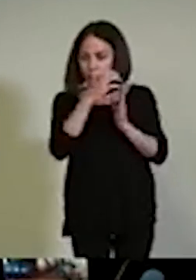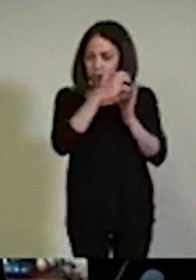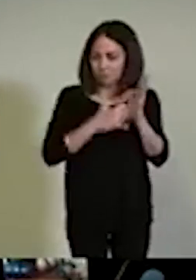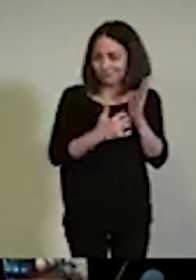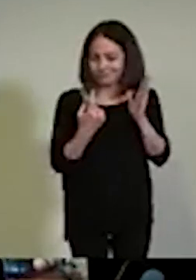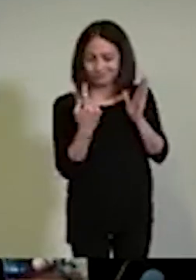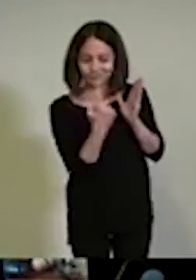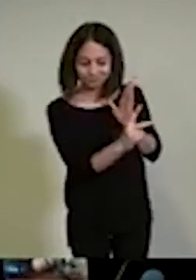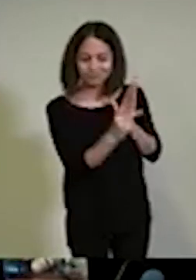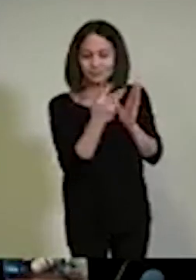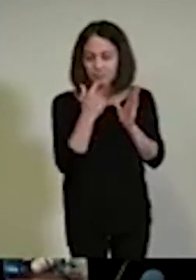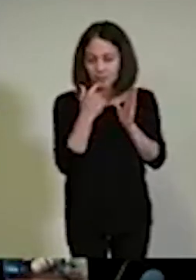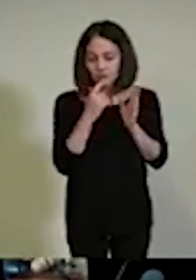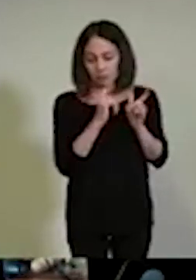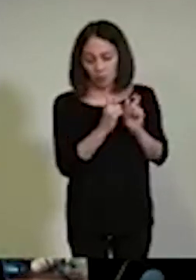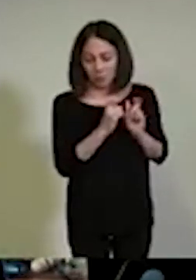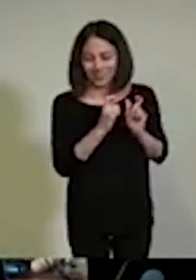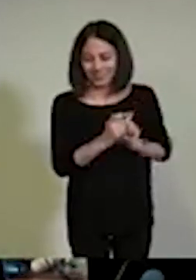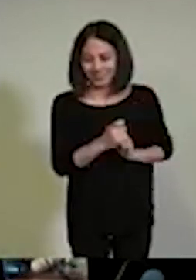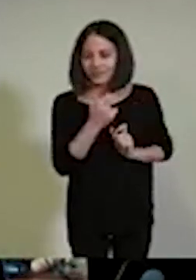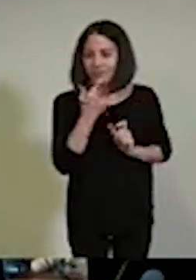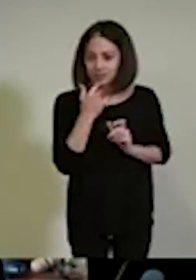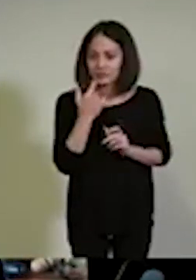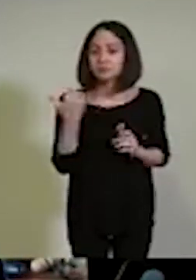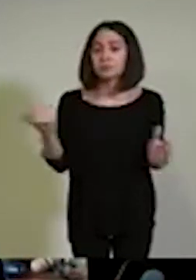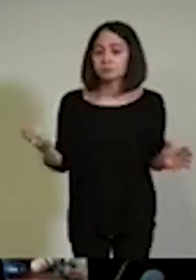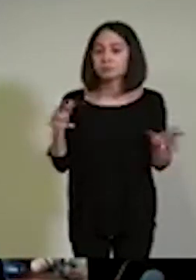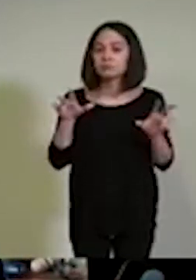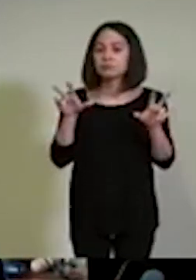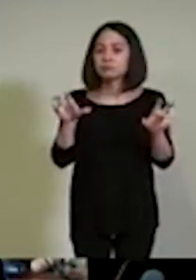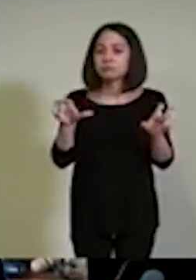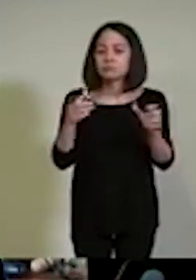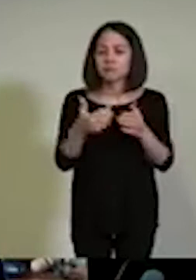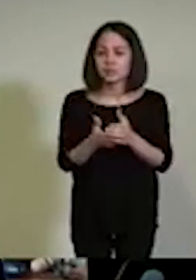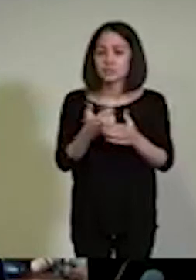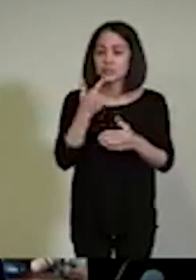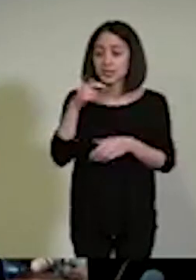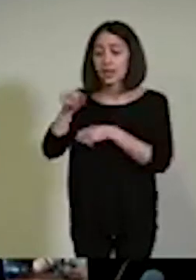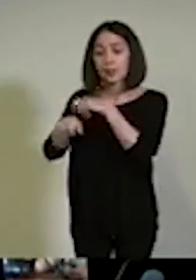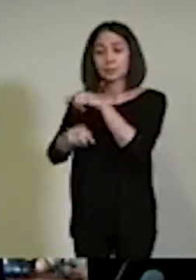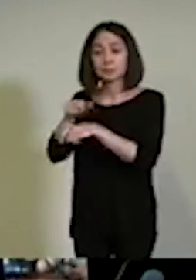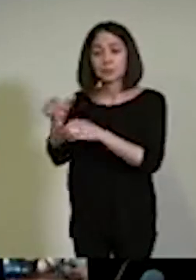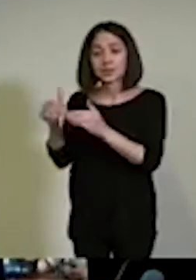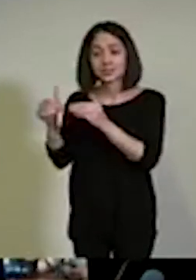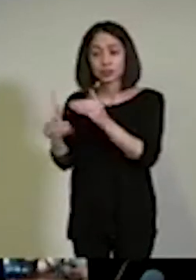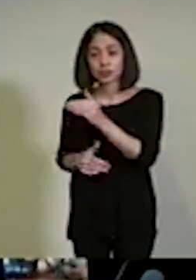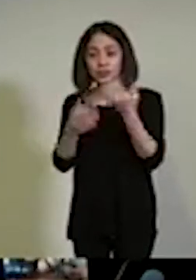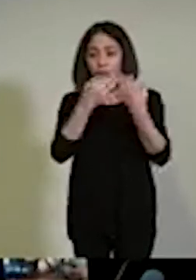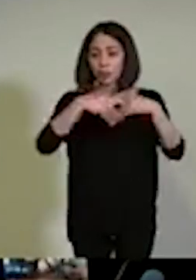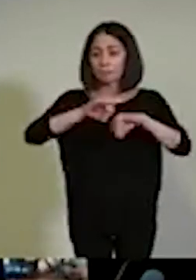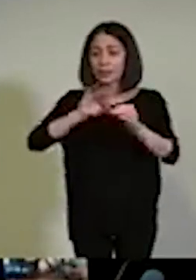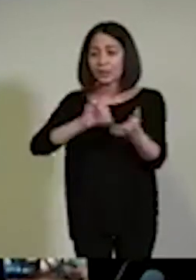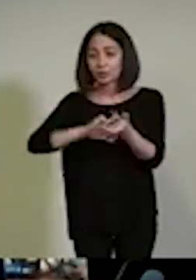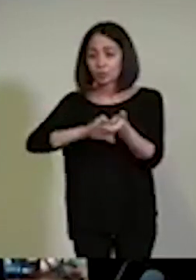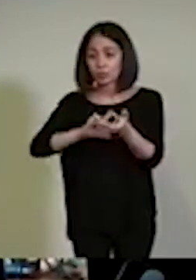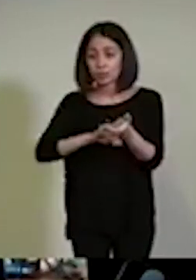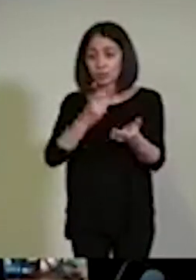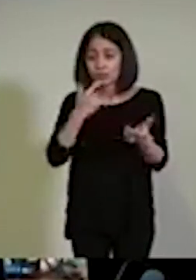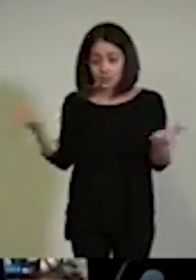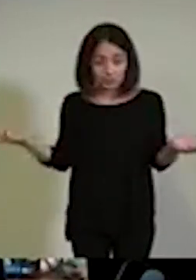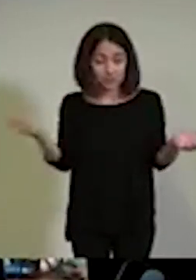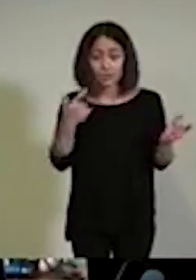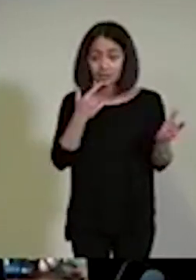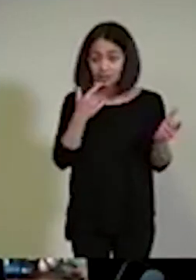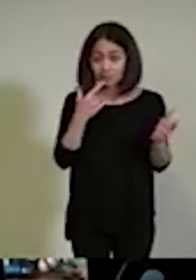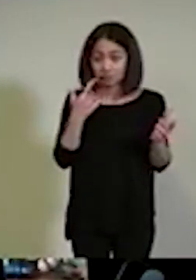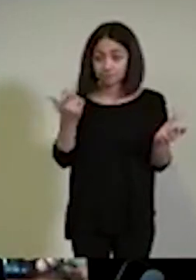initiale. Toute personne mineure qui se trouve en dehors de son pays d'origine et privée de son